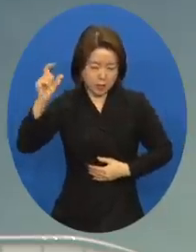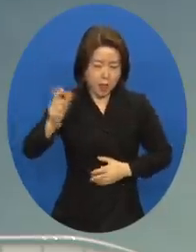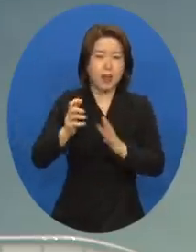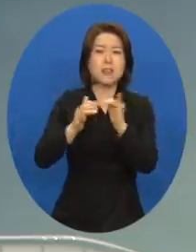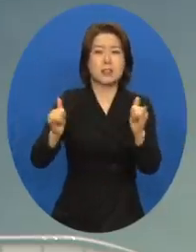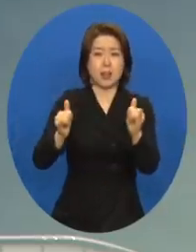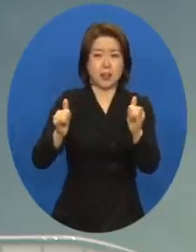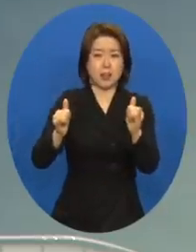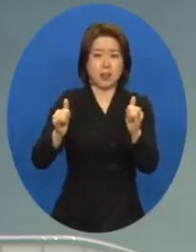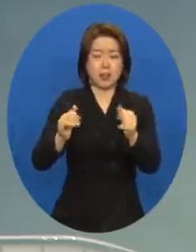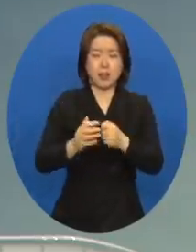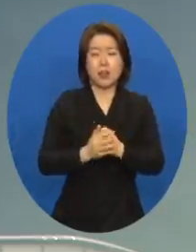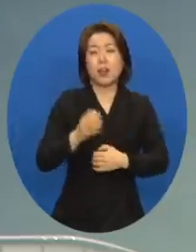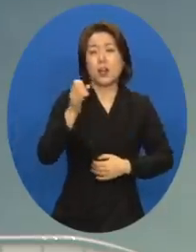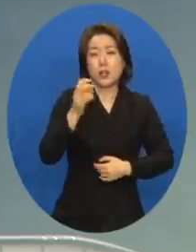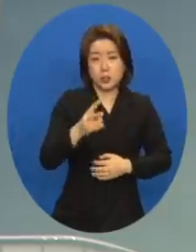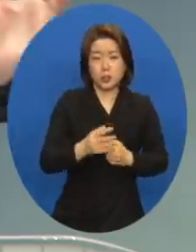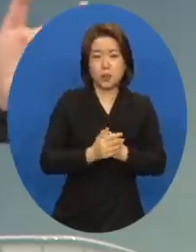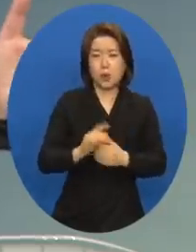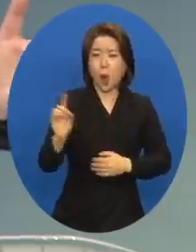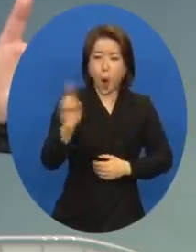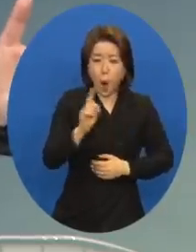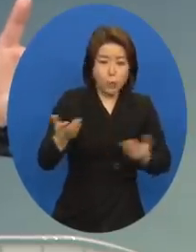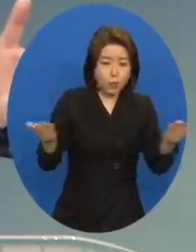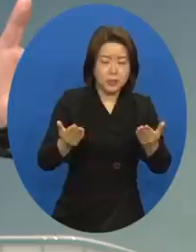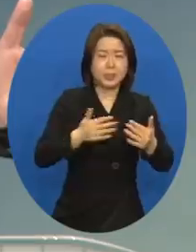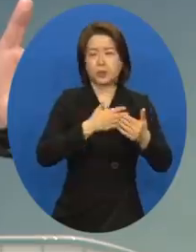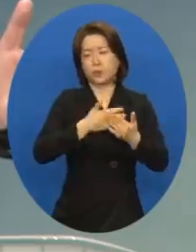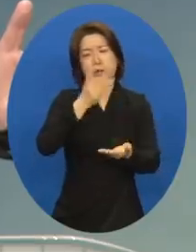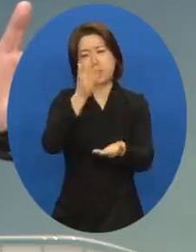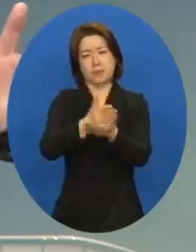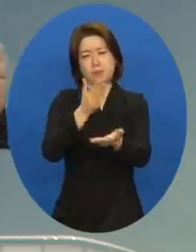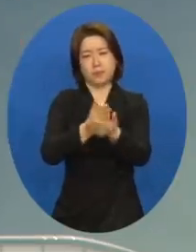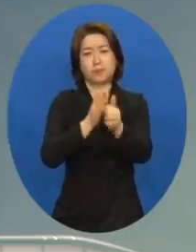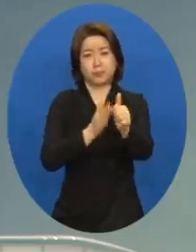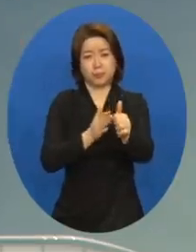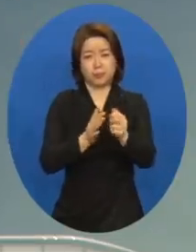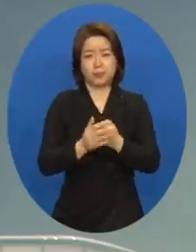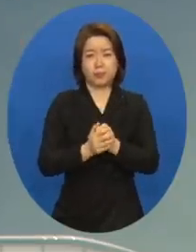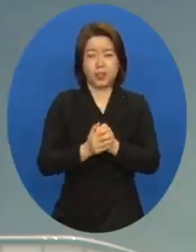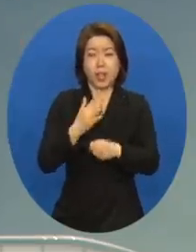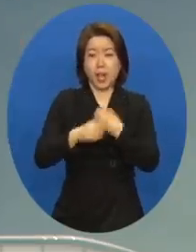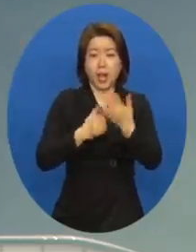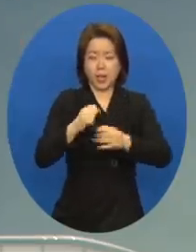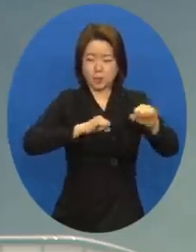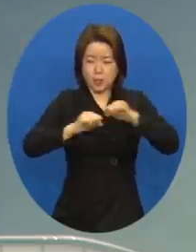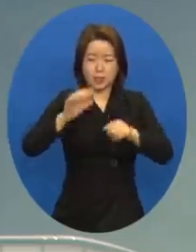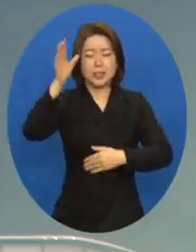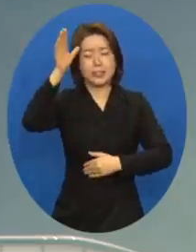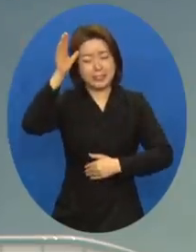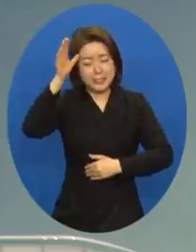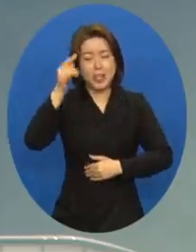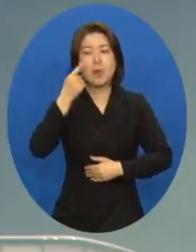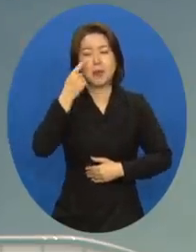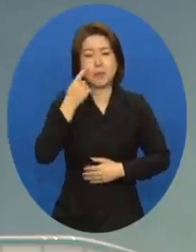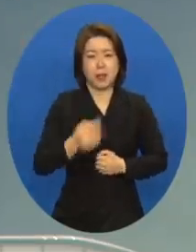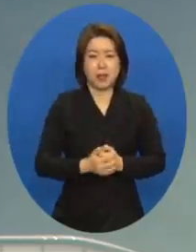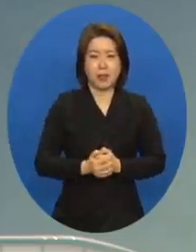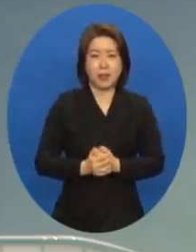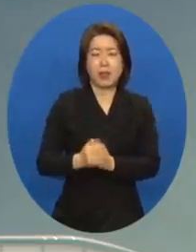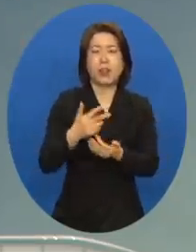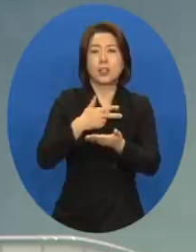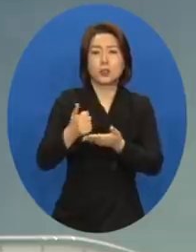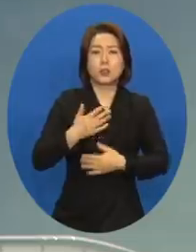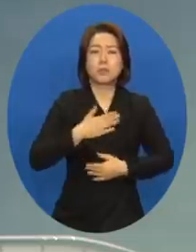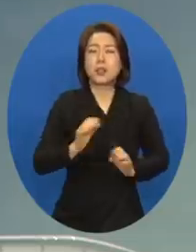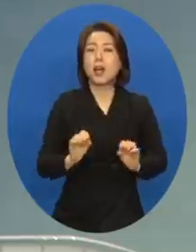자입니다. 그리고 어떤 일도 두려워하지 마십시다. 하나님의 역사를 기대하십시다. 주님,